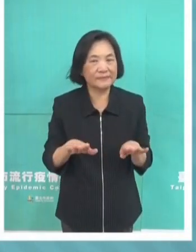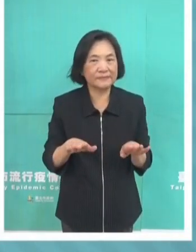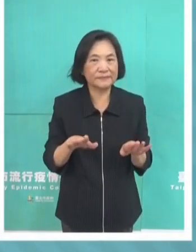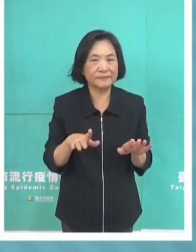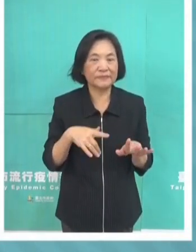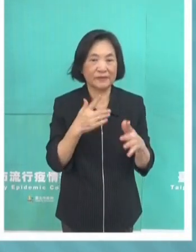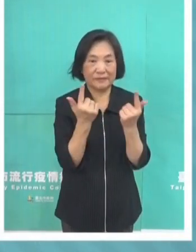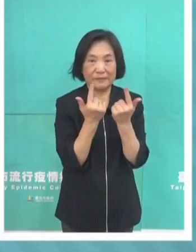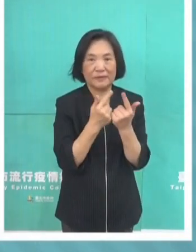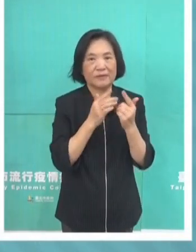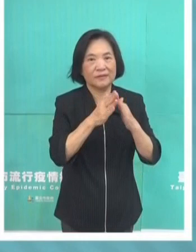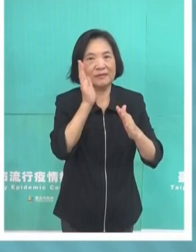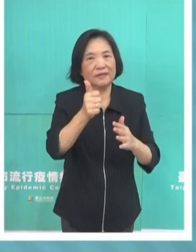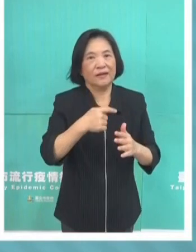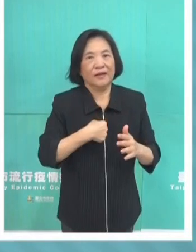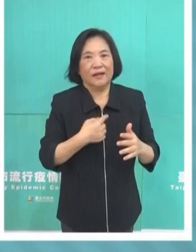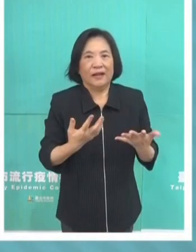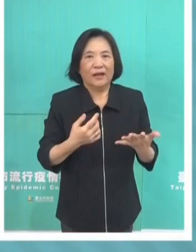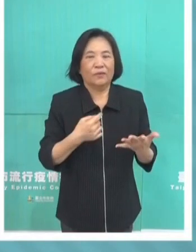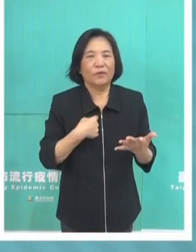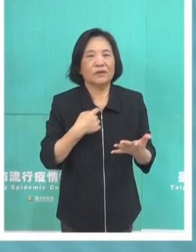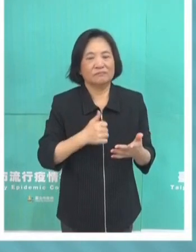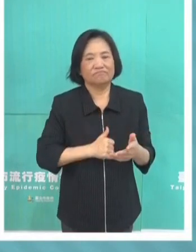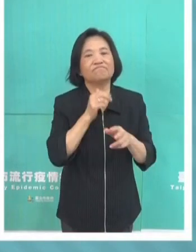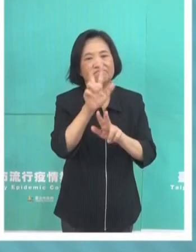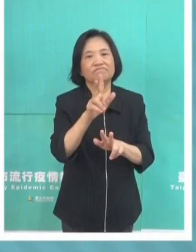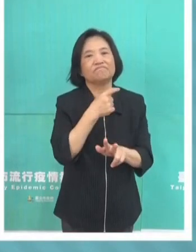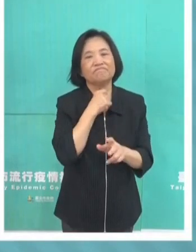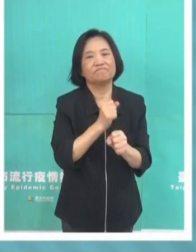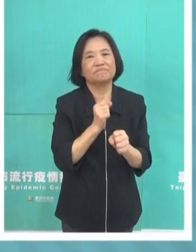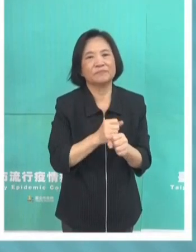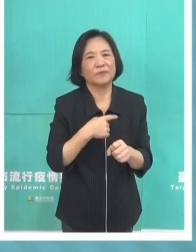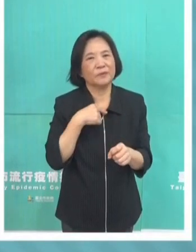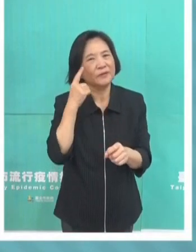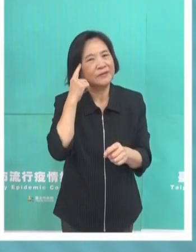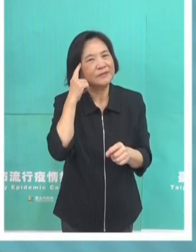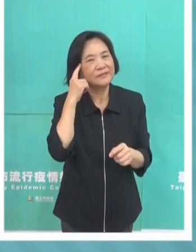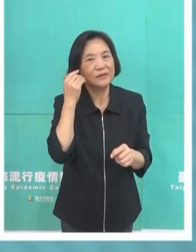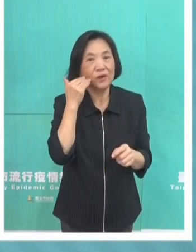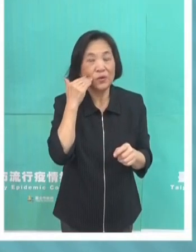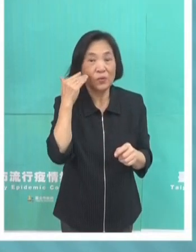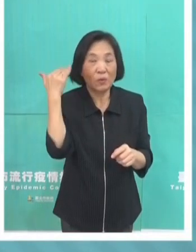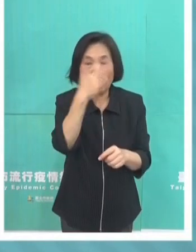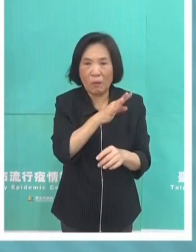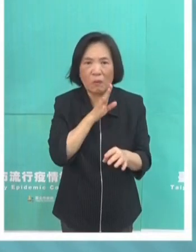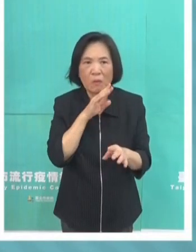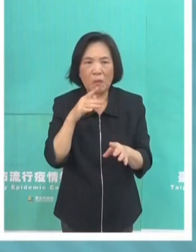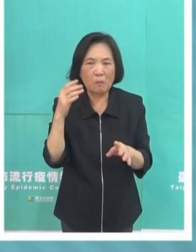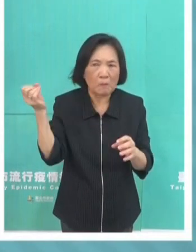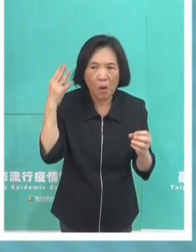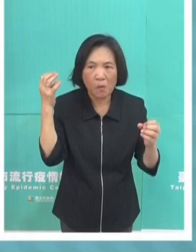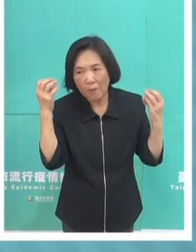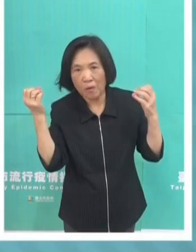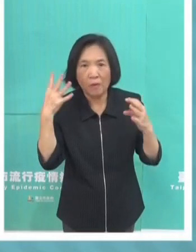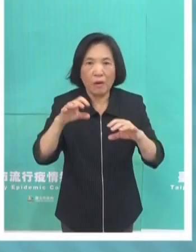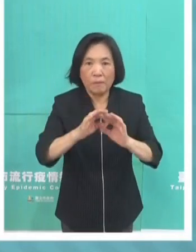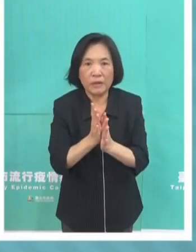作为台北市长哦，还是要很务实的处理一些问题，我也不太赞成哦。风吹草动，你知道，然